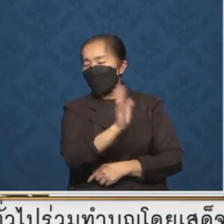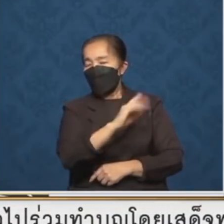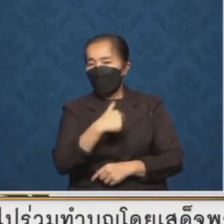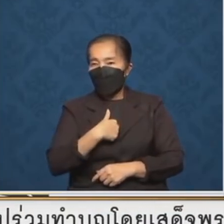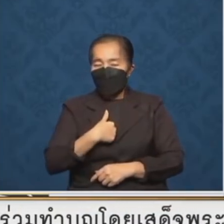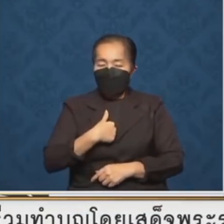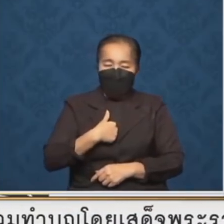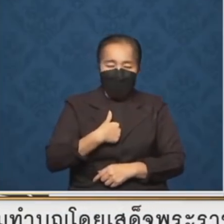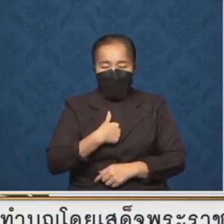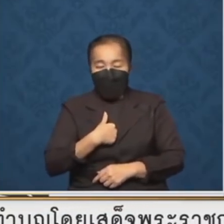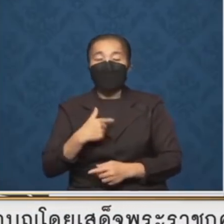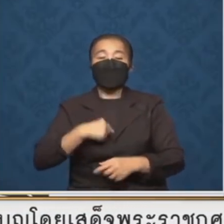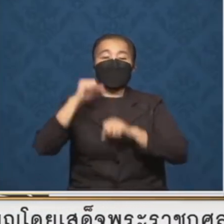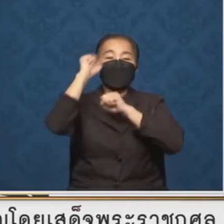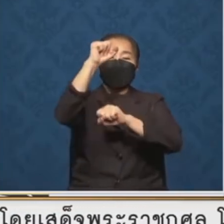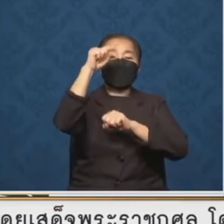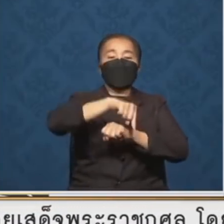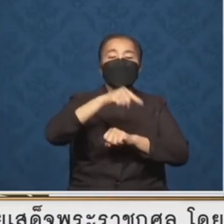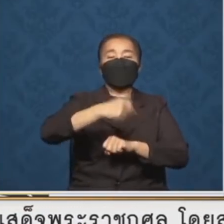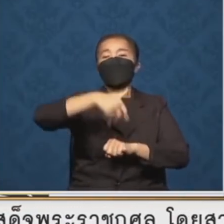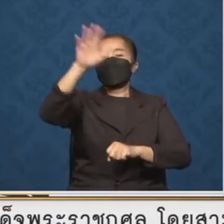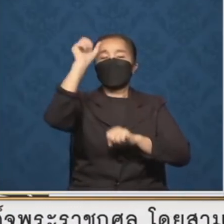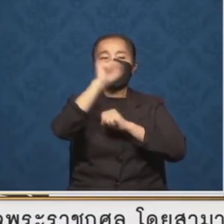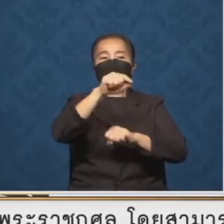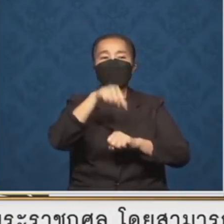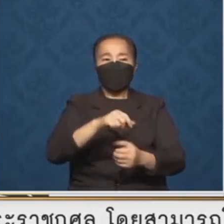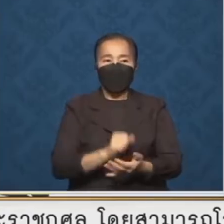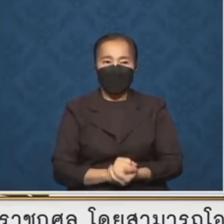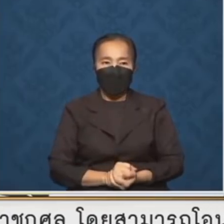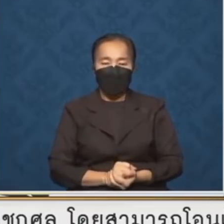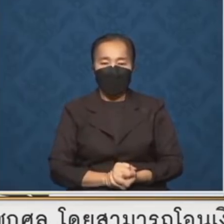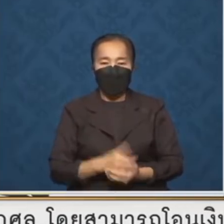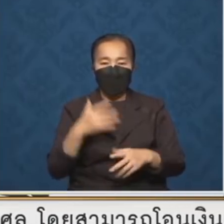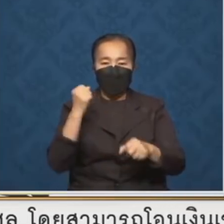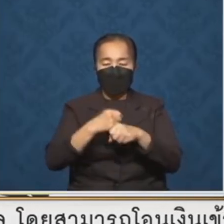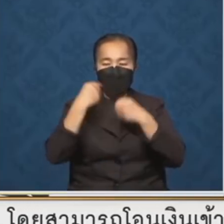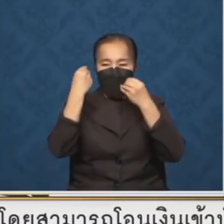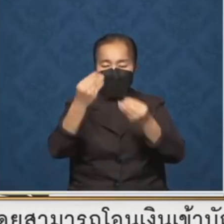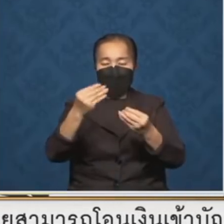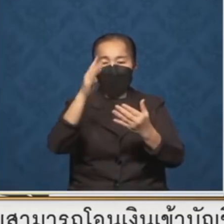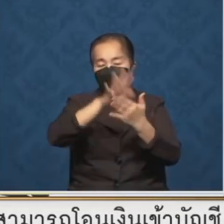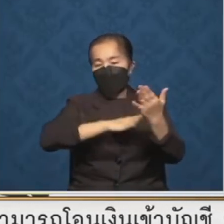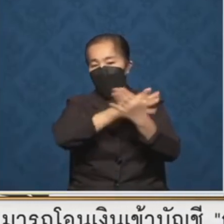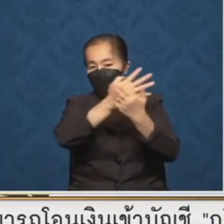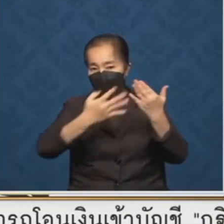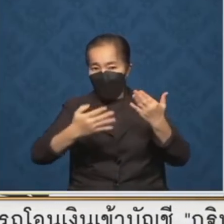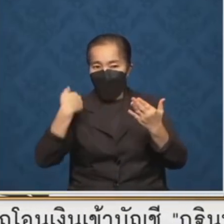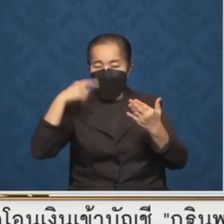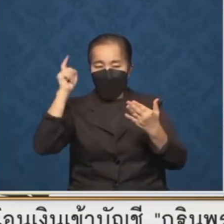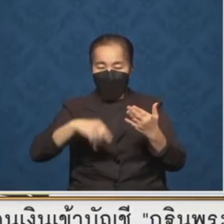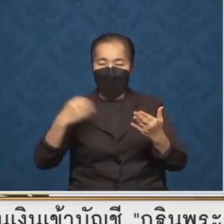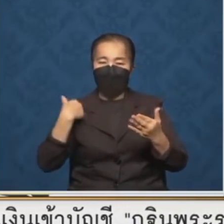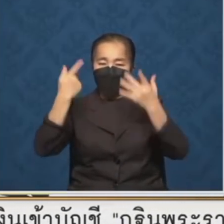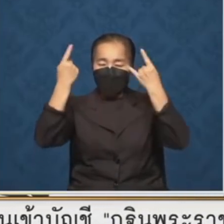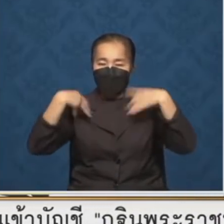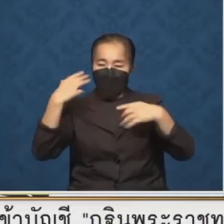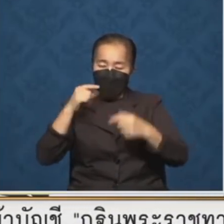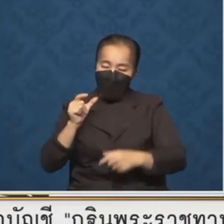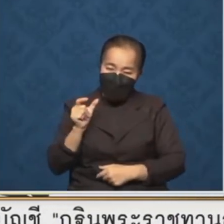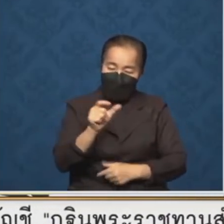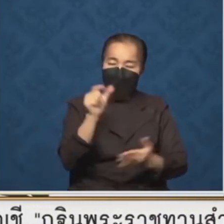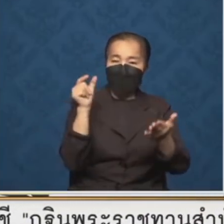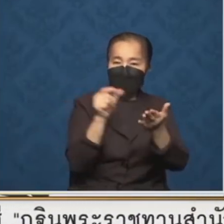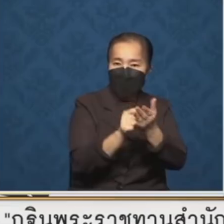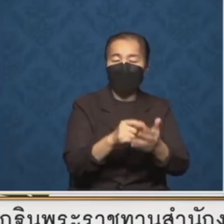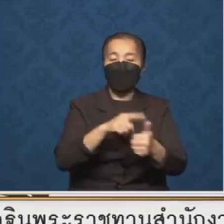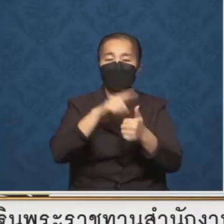จะใช้ประกาศนี้เอาไปกดดันแพลตฟอร์มทั้งการบังคับให้แพลตฟอร์มยืนยันตัวตนของผู้ใช้ในประเทศไทยขอข้อมูลส่ว